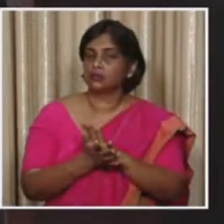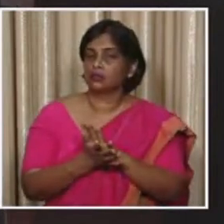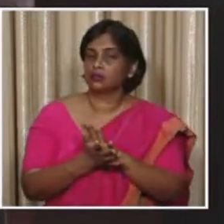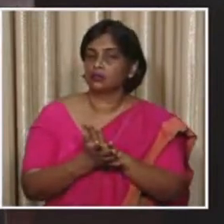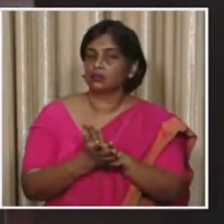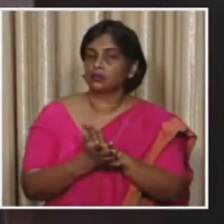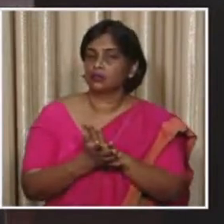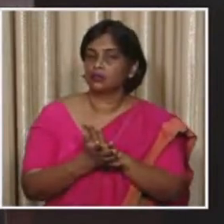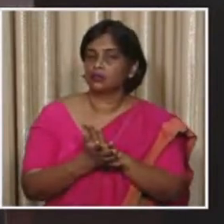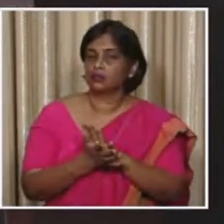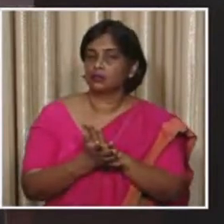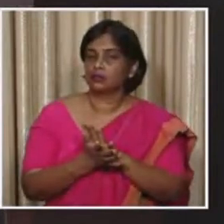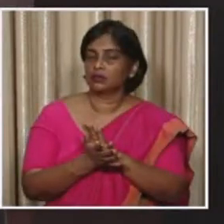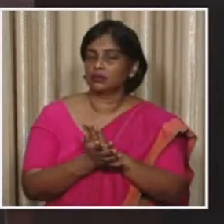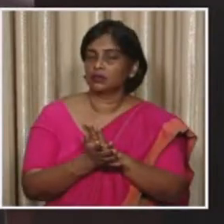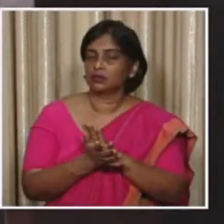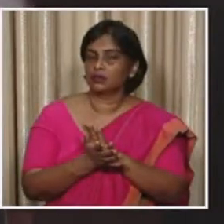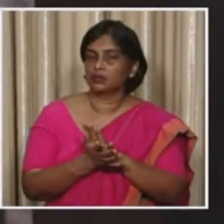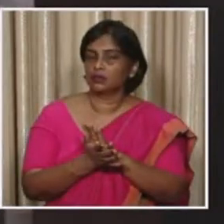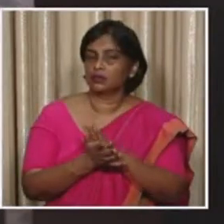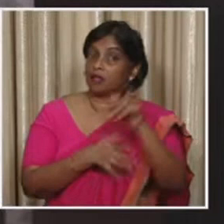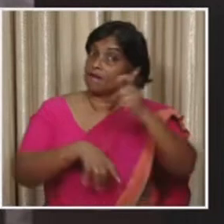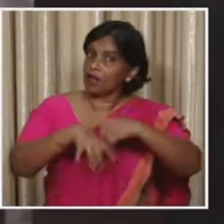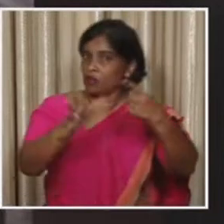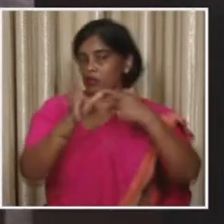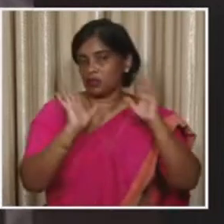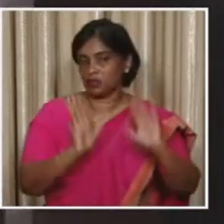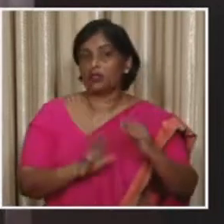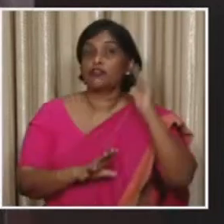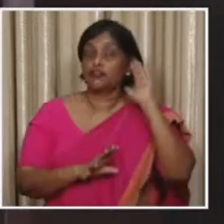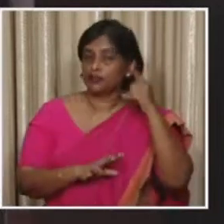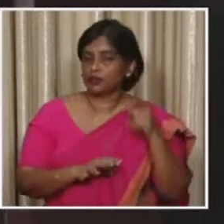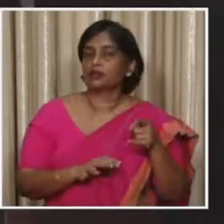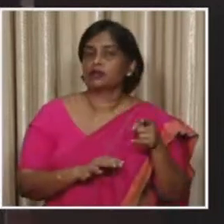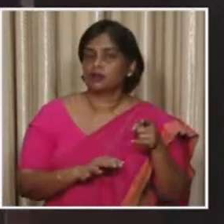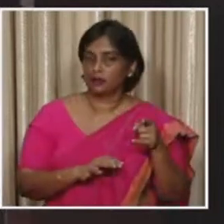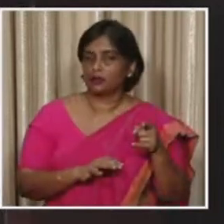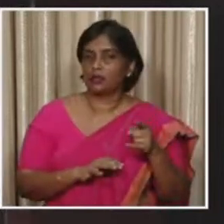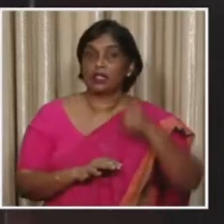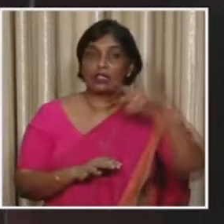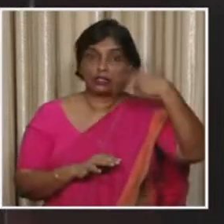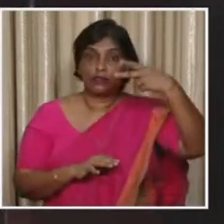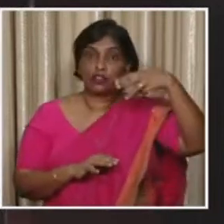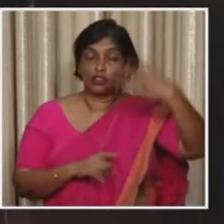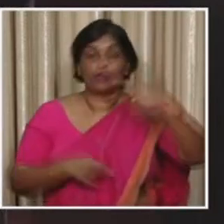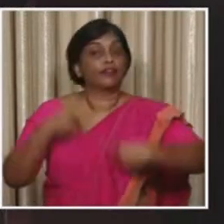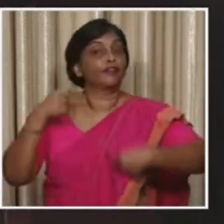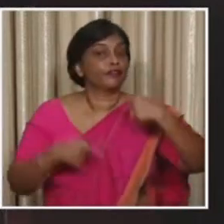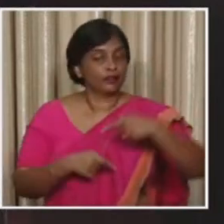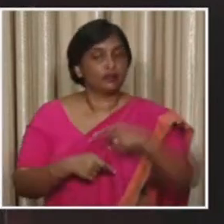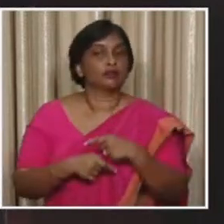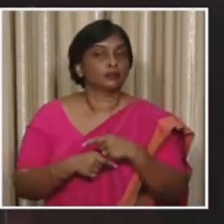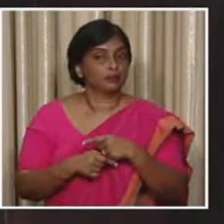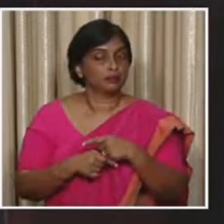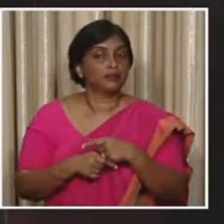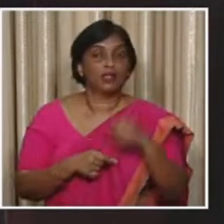මම කියන්නේ ඔබතුමා උත්තර දෙන්න ඔබතුමාගේ වෙලාවේ විශේෂයෙන්ම දෙවෙනිදා තුන්වෙනිදා විවාදවලට